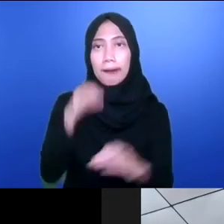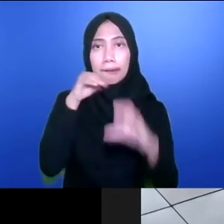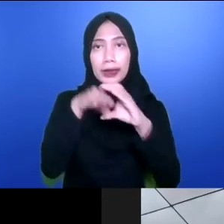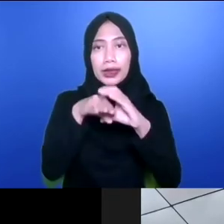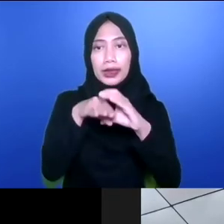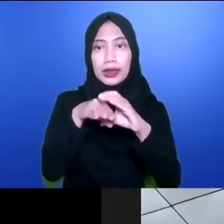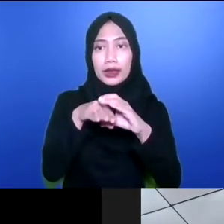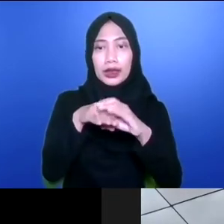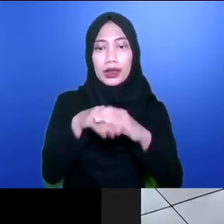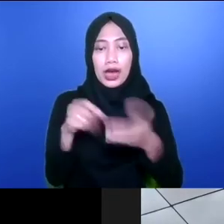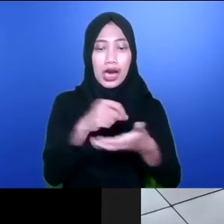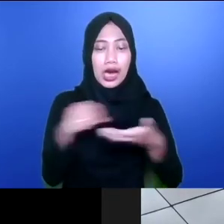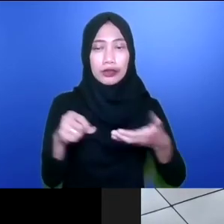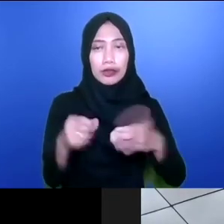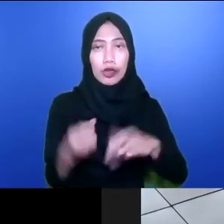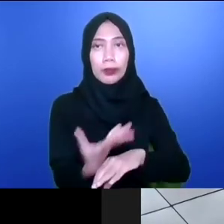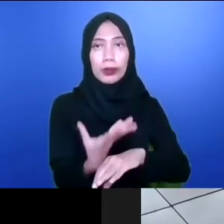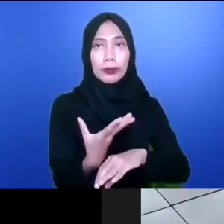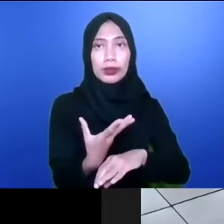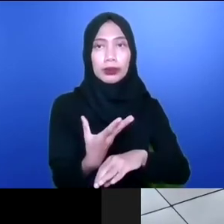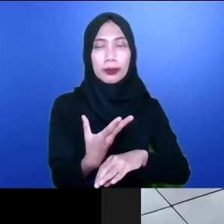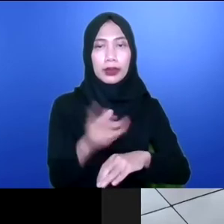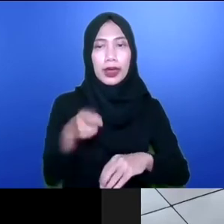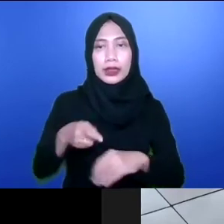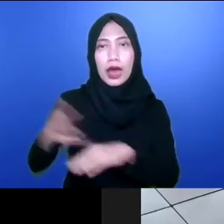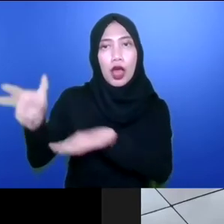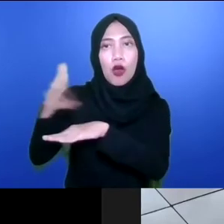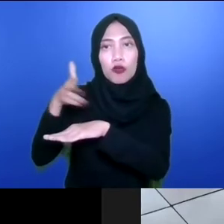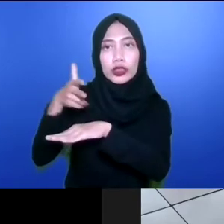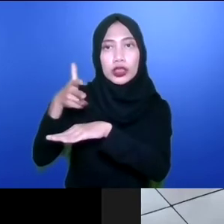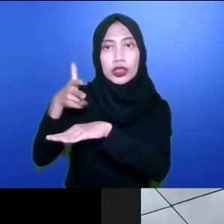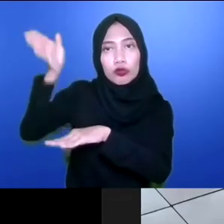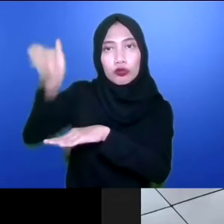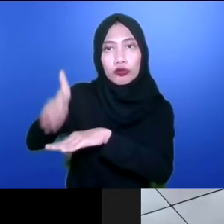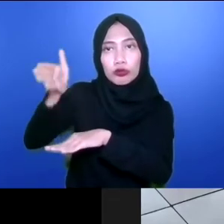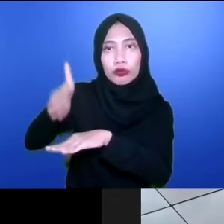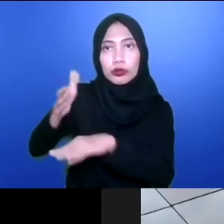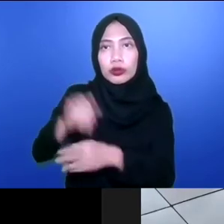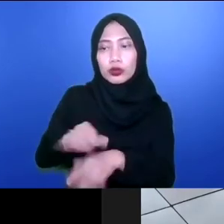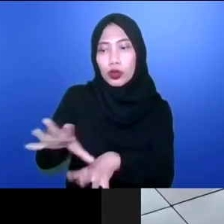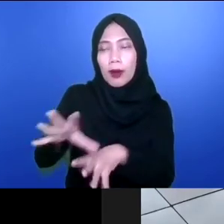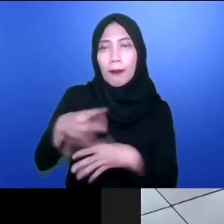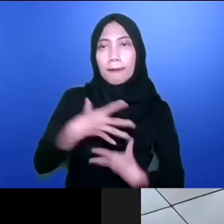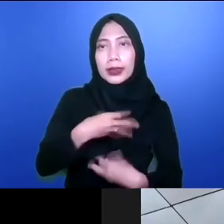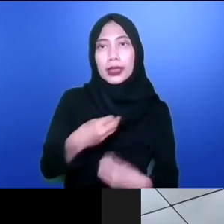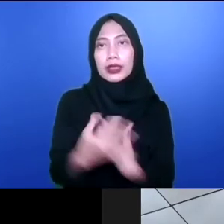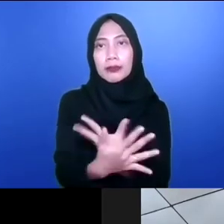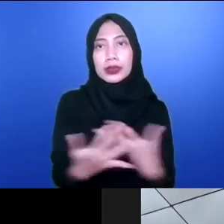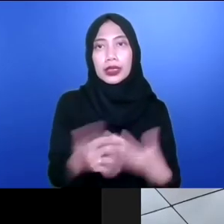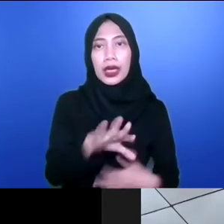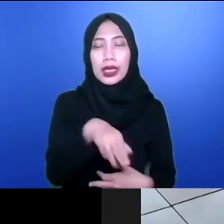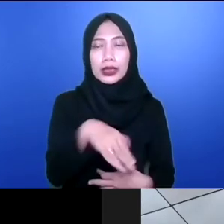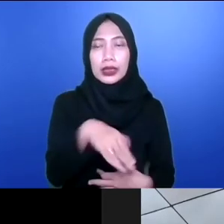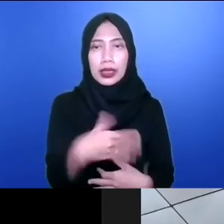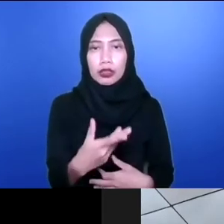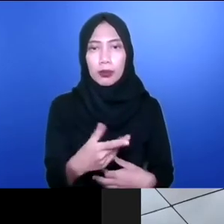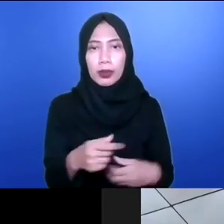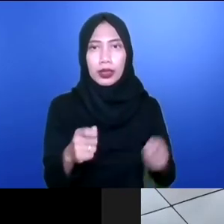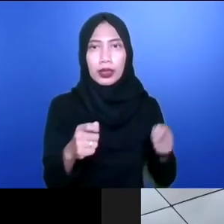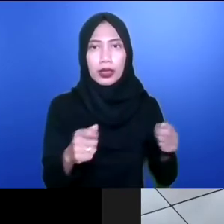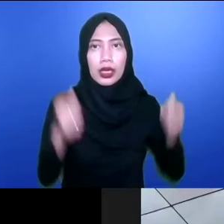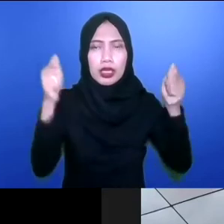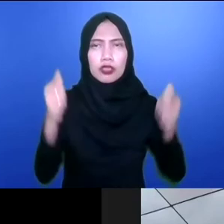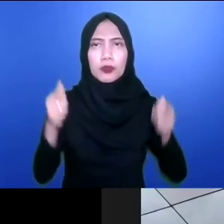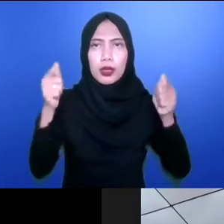kantornya, ini videotronnya yang dilakukan. Atau seperti yang BRI lakukan hanya pakai spanduk, kemudian ada QR code